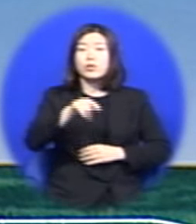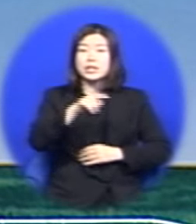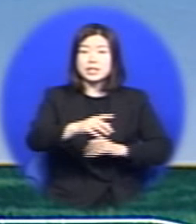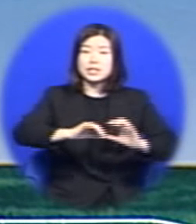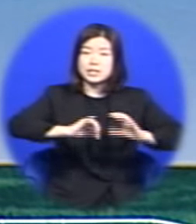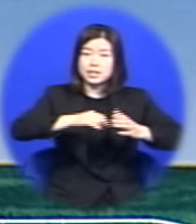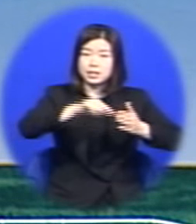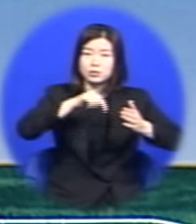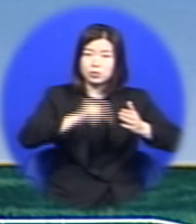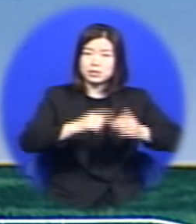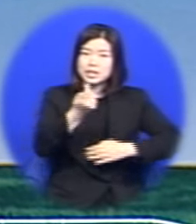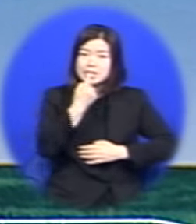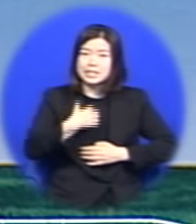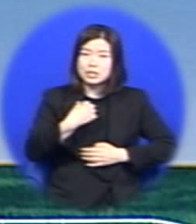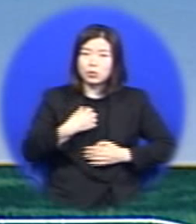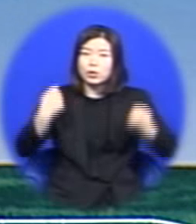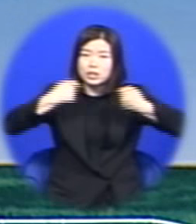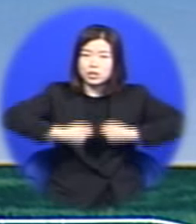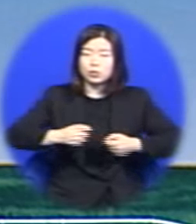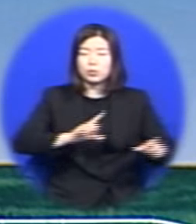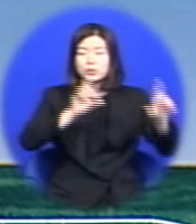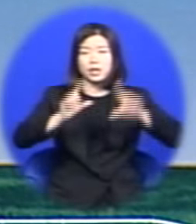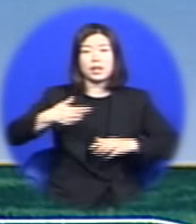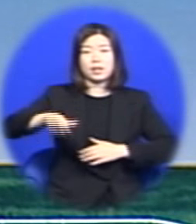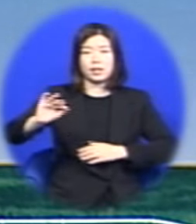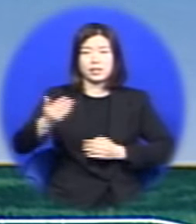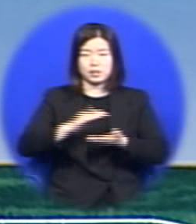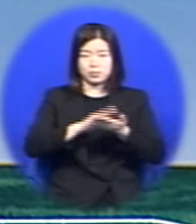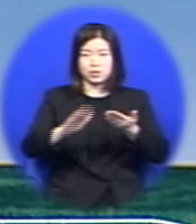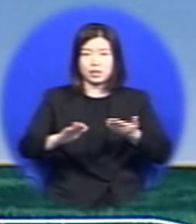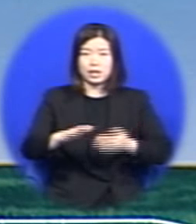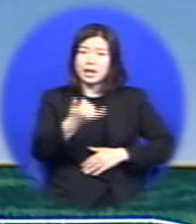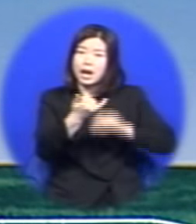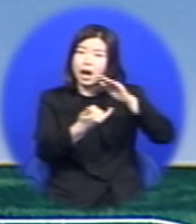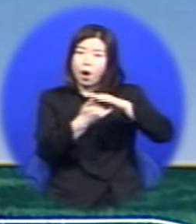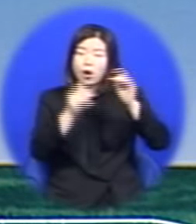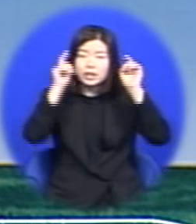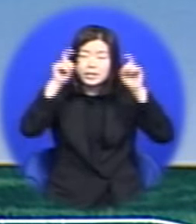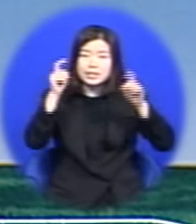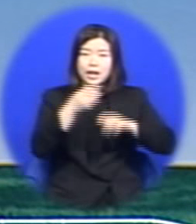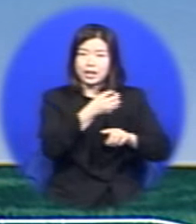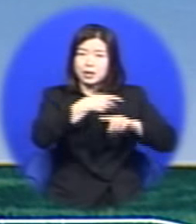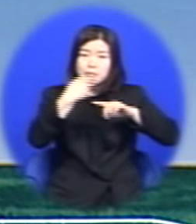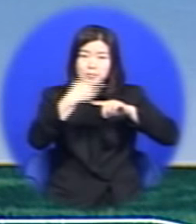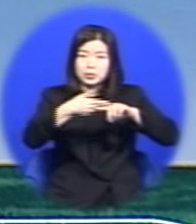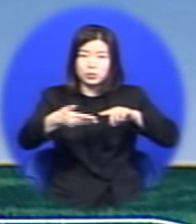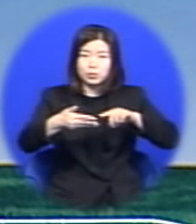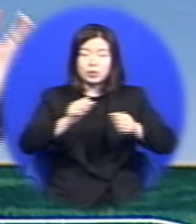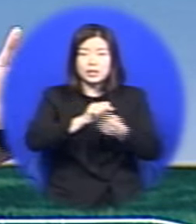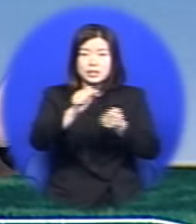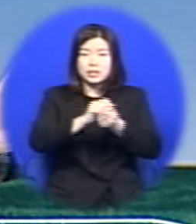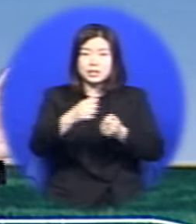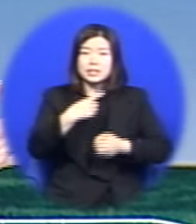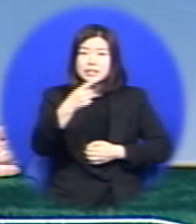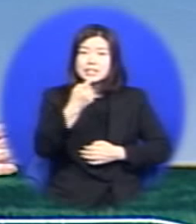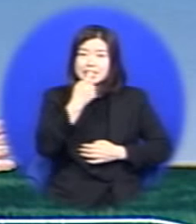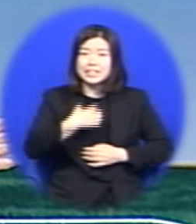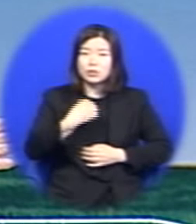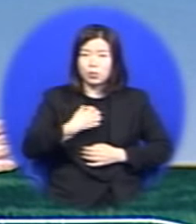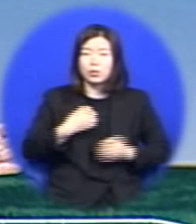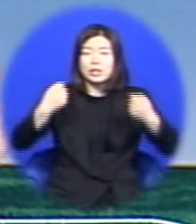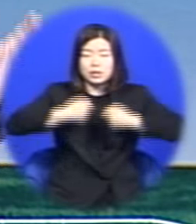세상에서 흰옷을 입고 살아야 합니다. 어린 양의 보혈로 씻음을 받은 흰옷을 입고 사는 겁니다. 그 사람이